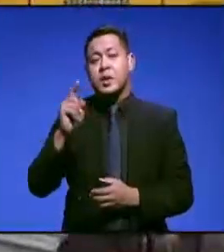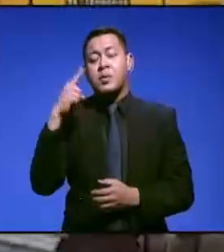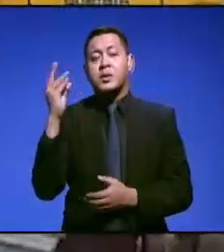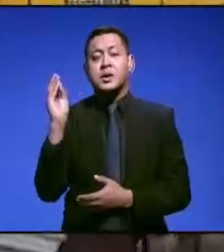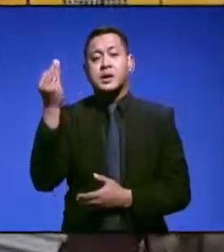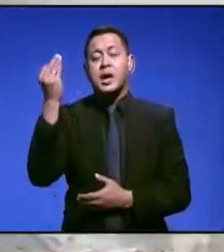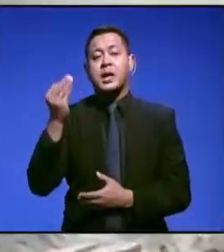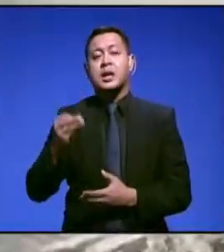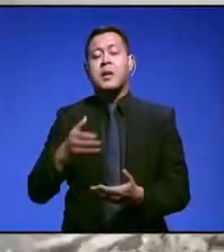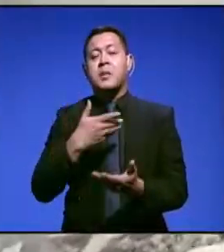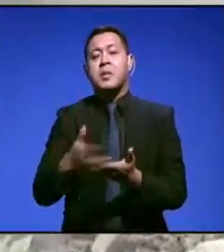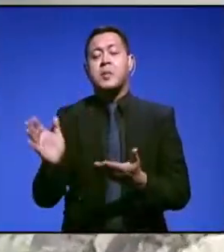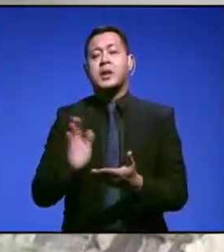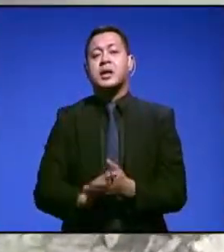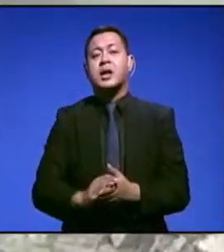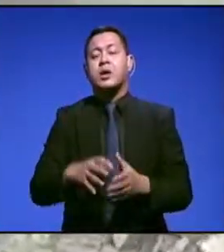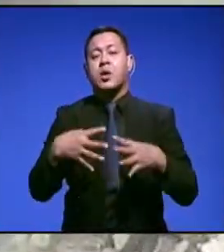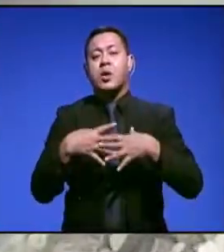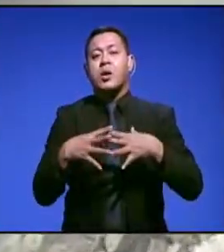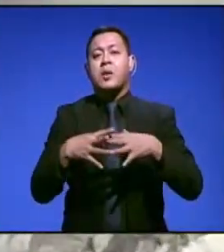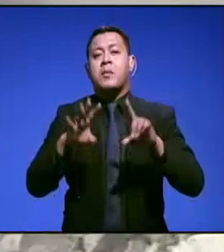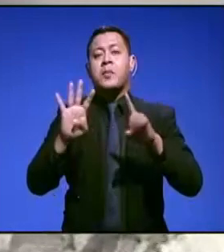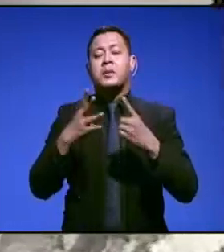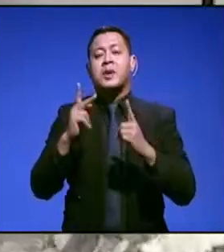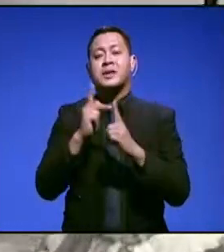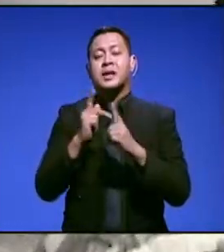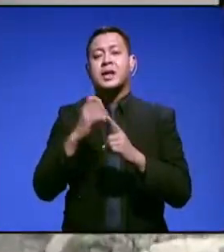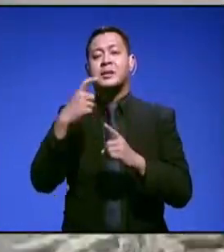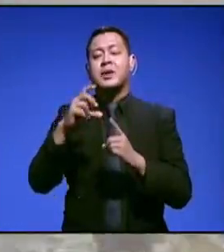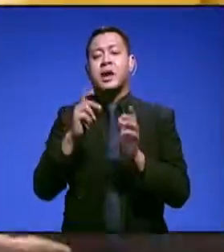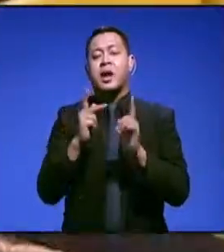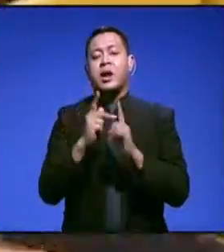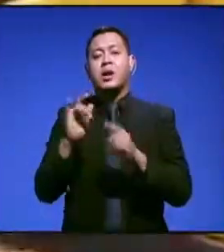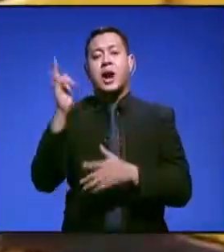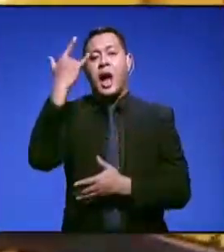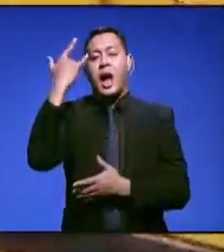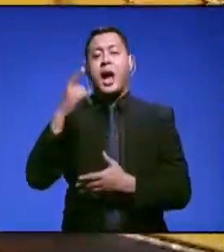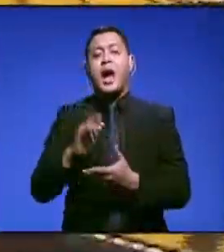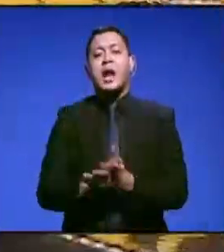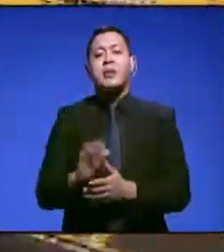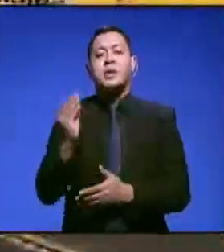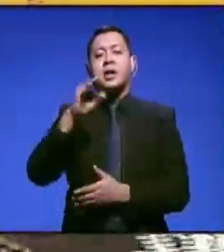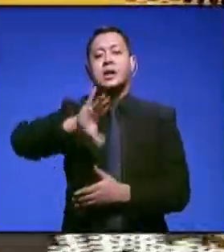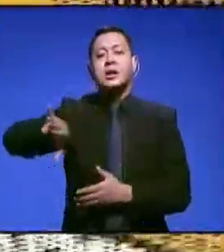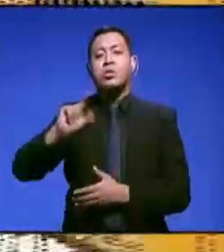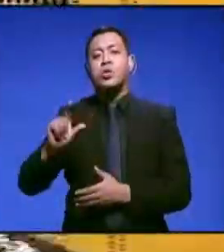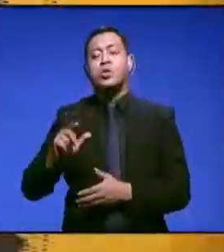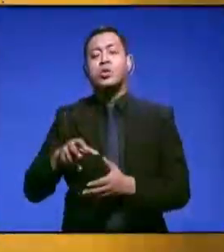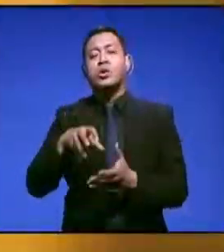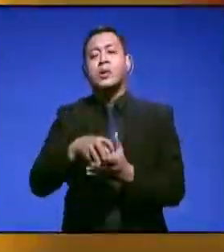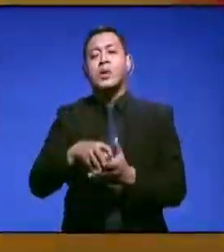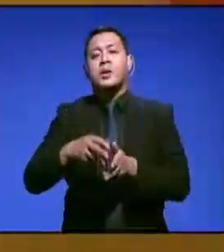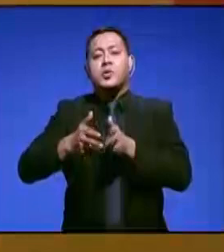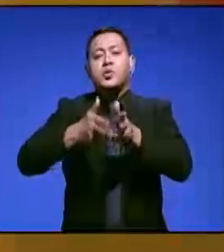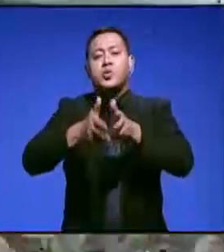DKI Jakarta akan membebaskan lahan seluas 14 hektar di Cipinang Melayu dan Halim Perdana Kusuma Jakarta Timur untuk stasiun kereta